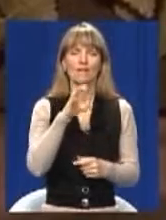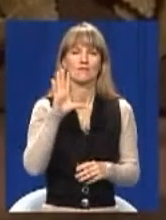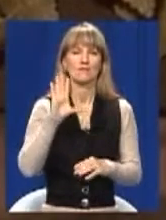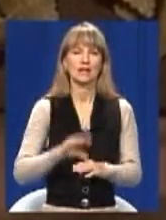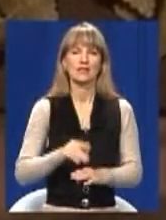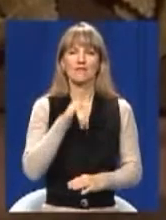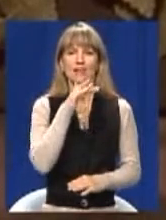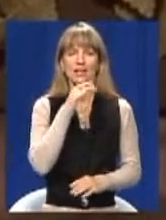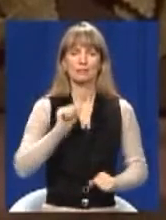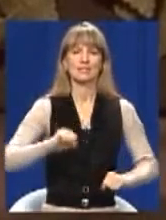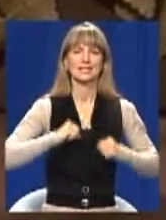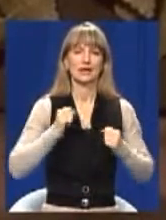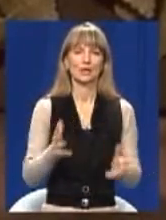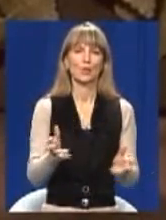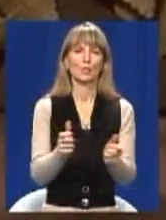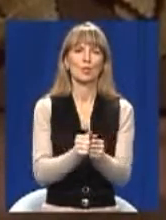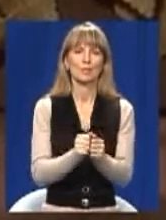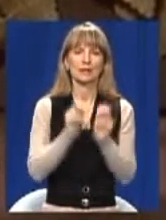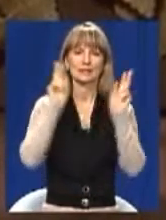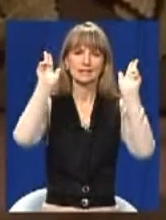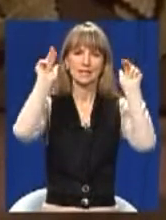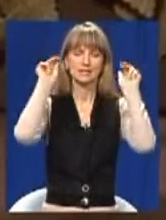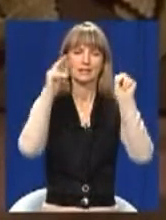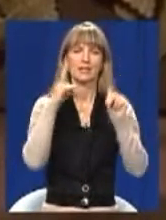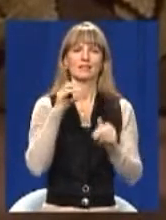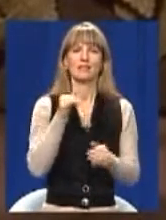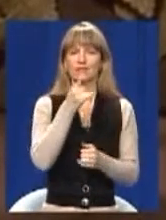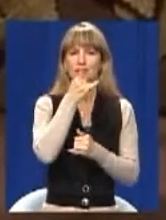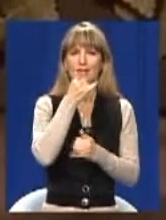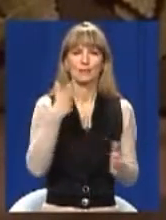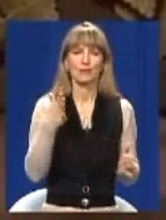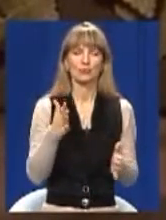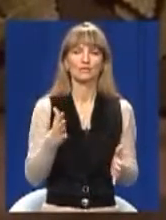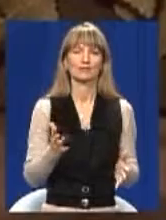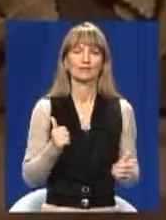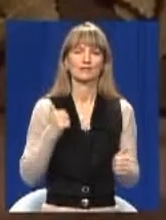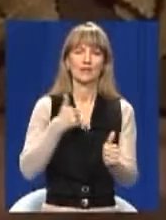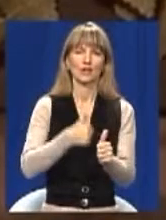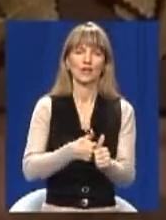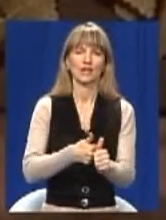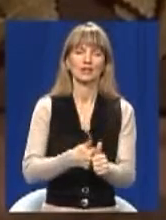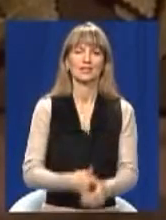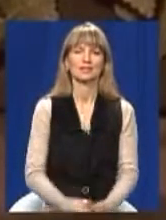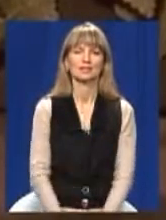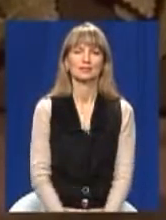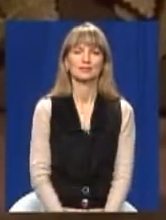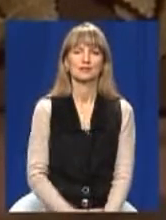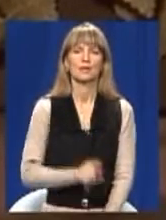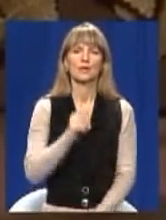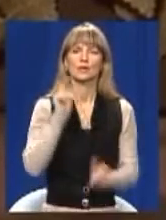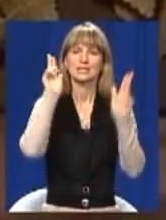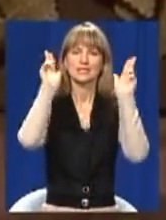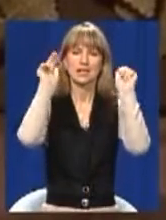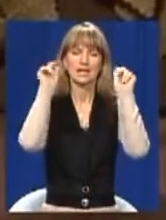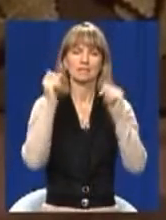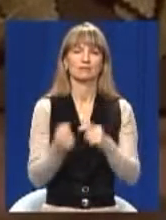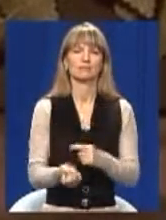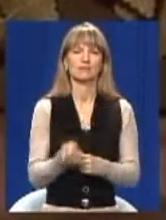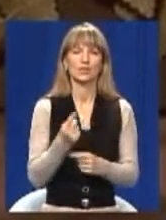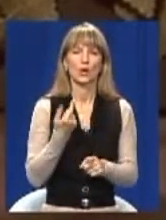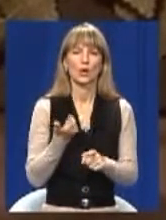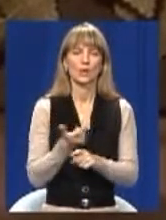час намагається упіймати зайця, але ж ніяк не може його наздогнати. Бо заєць